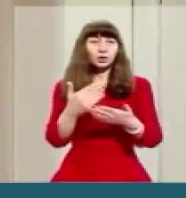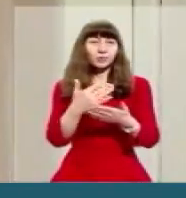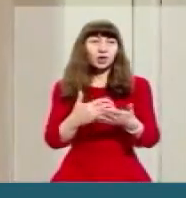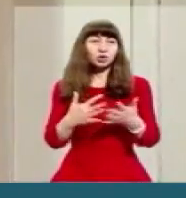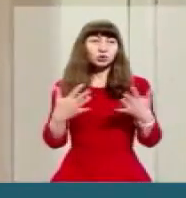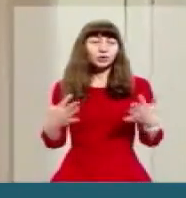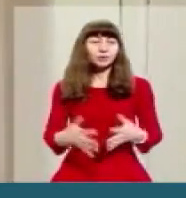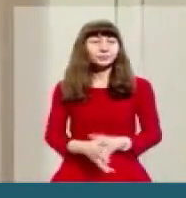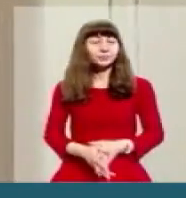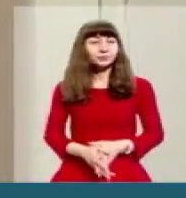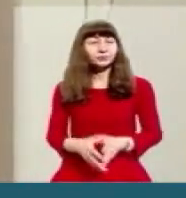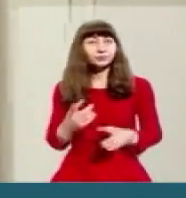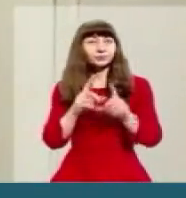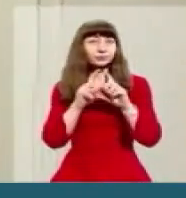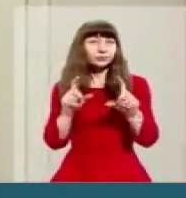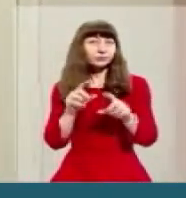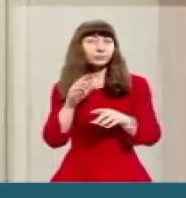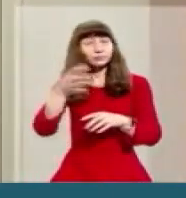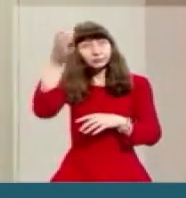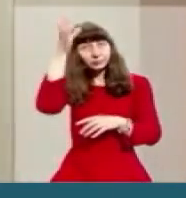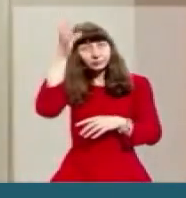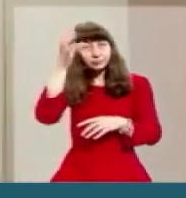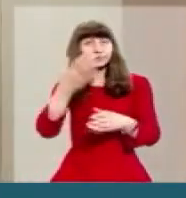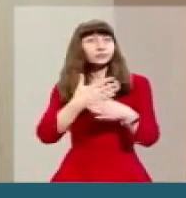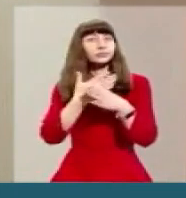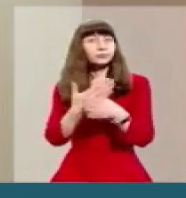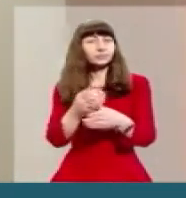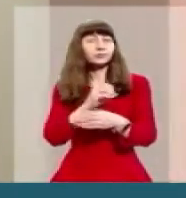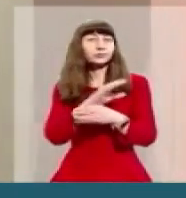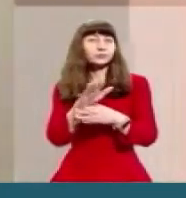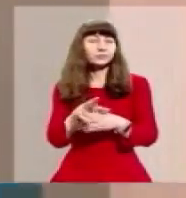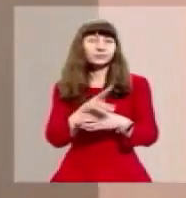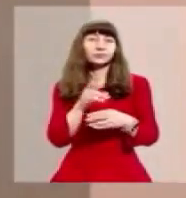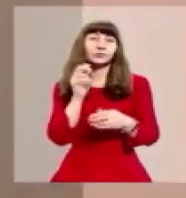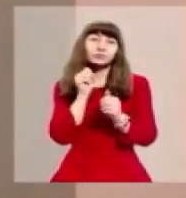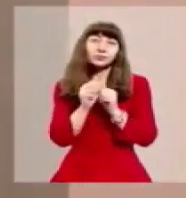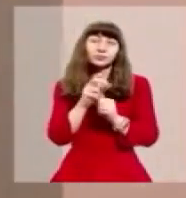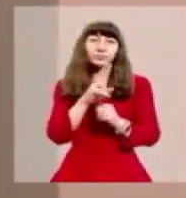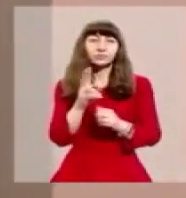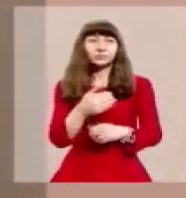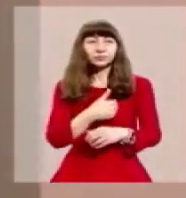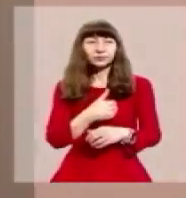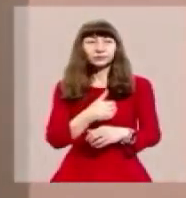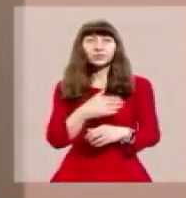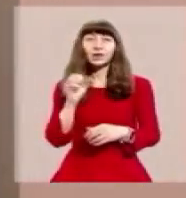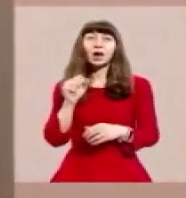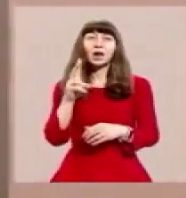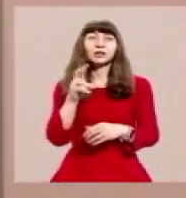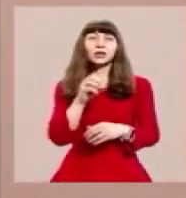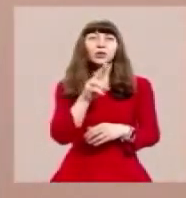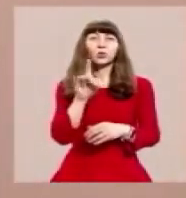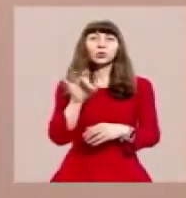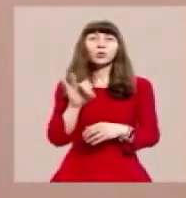обширный. В этом учреждении оказывается профессиональная психологическая помощь каждому, кто в ней нуждается. Анна Котова работает здесь уже